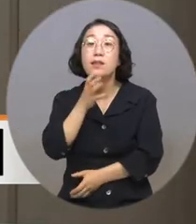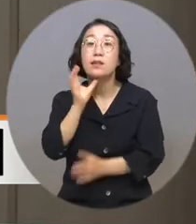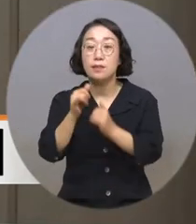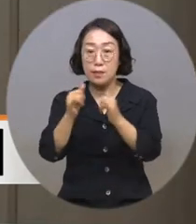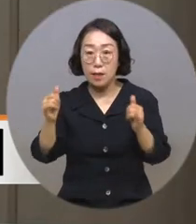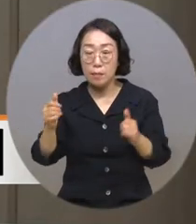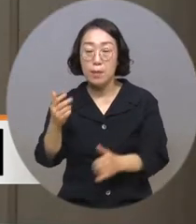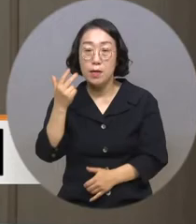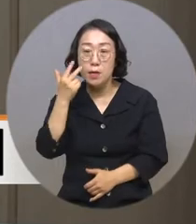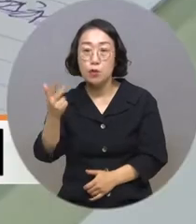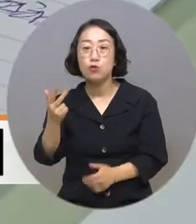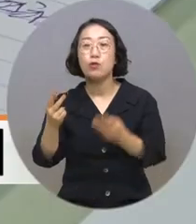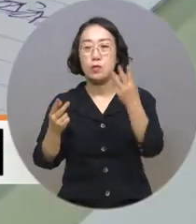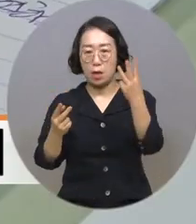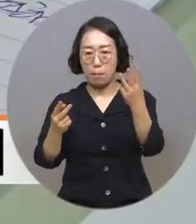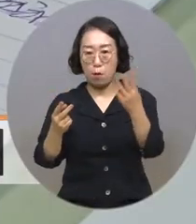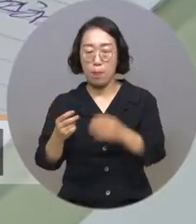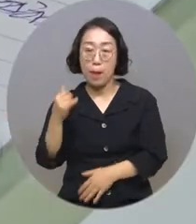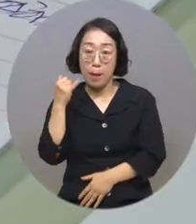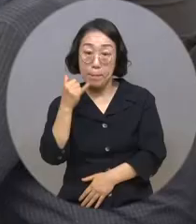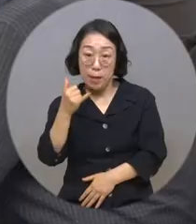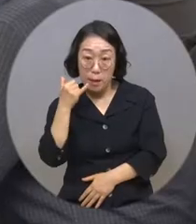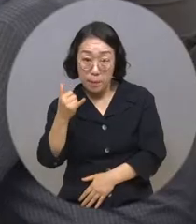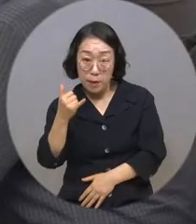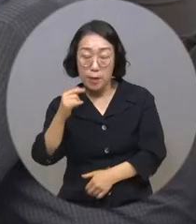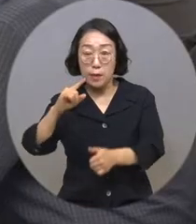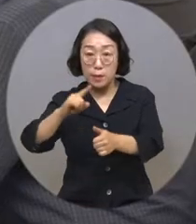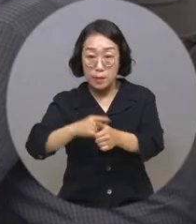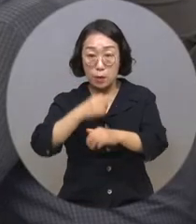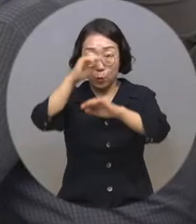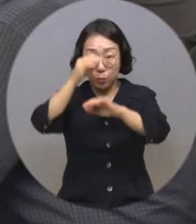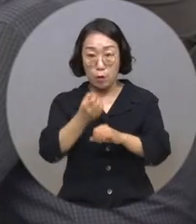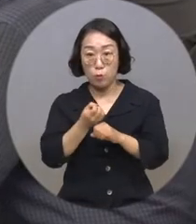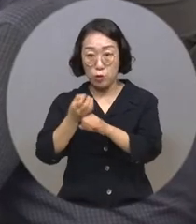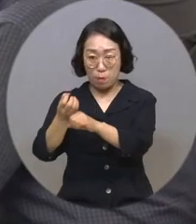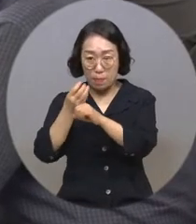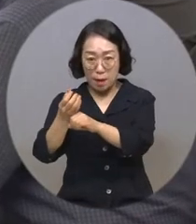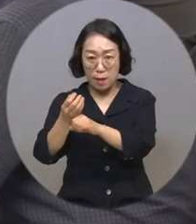대상으로 주 3회 AI 인공지능 상담사를 통한 안부 확인 서비스입니다.